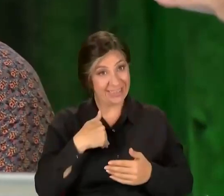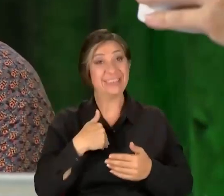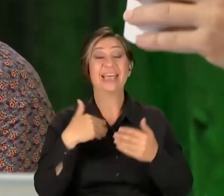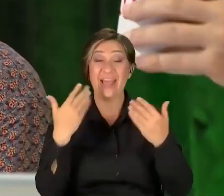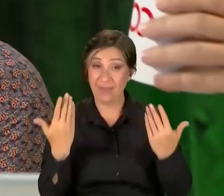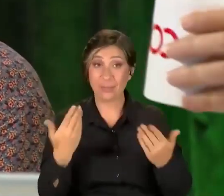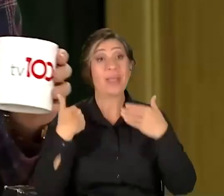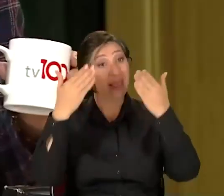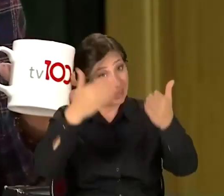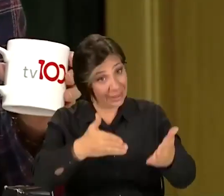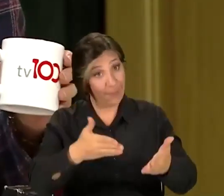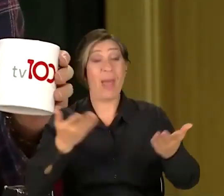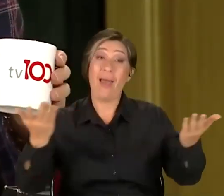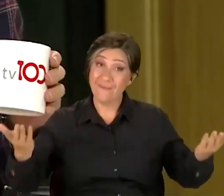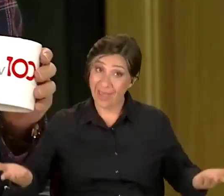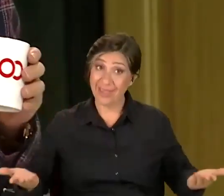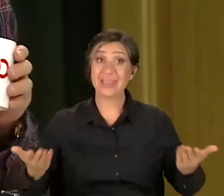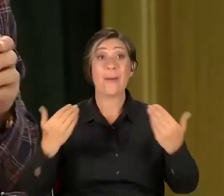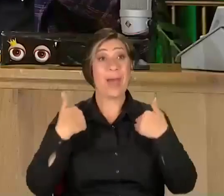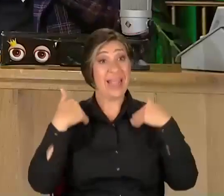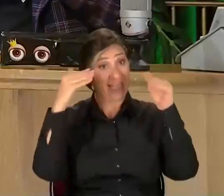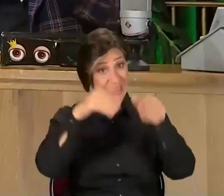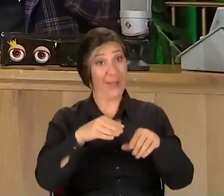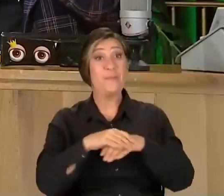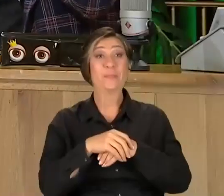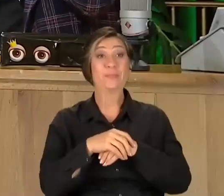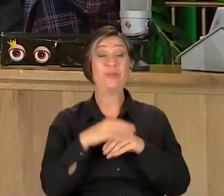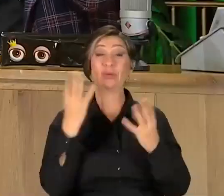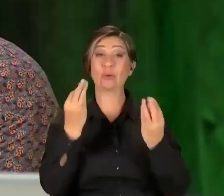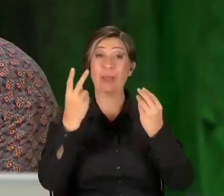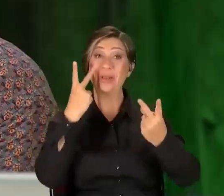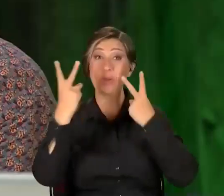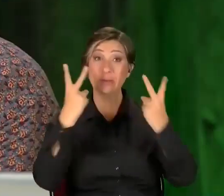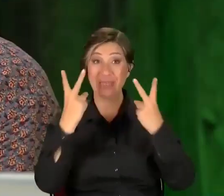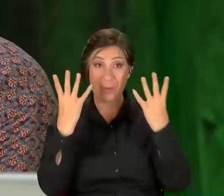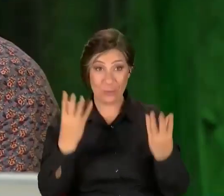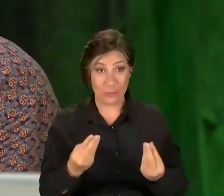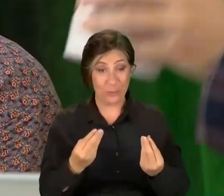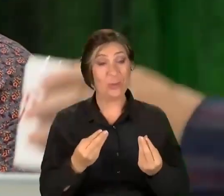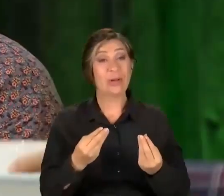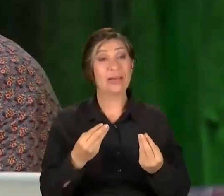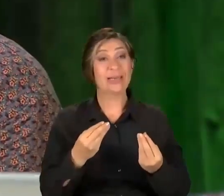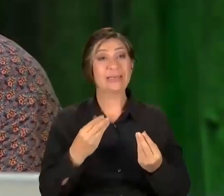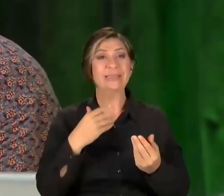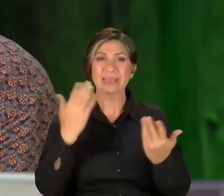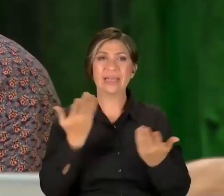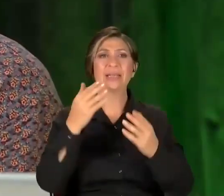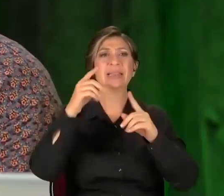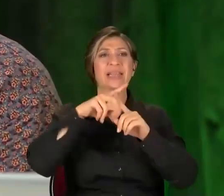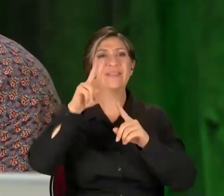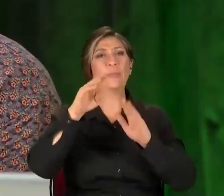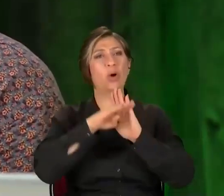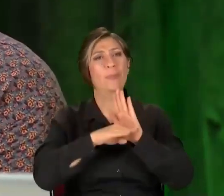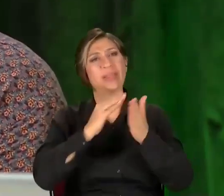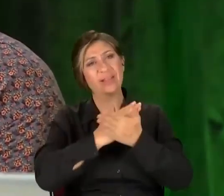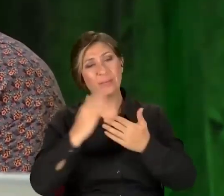de geldim. Evet, evet. Ben de geldim. Ben de oradaydım. Evet, çok güzel bir gösteri oldu. Onun dışında ben yine televizyon programlarına